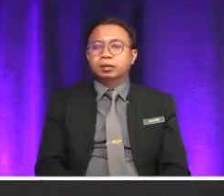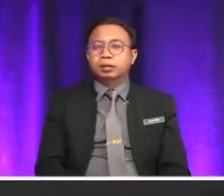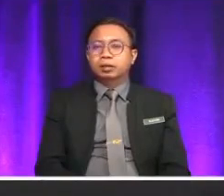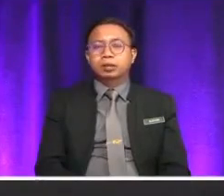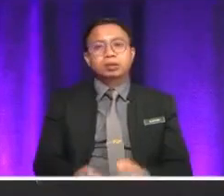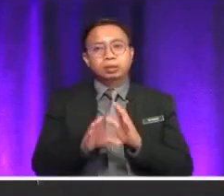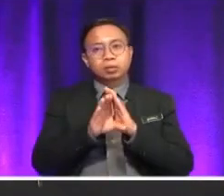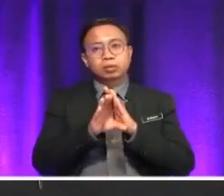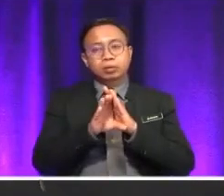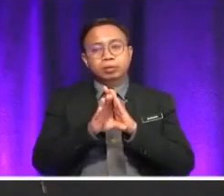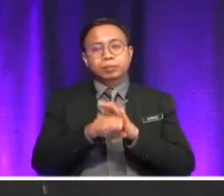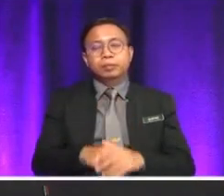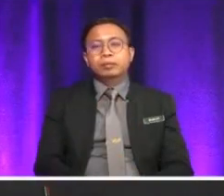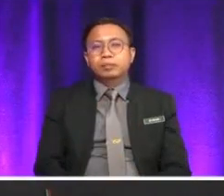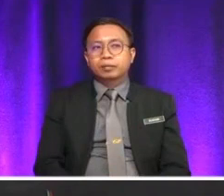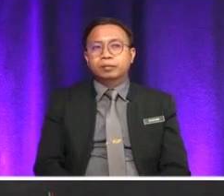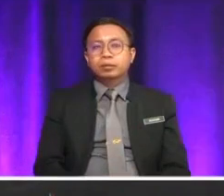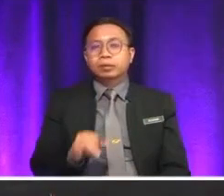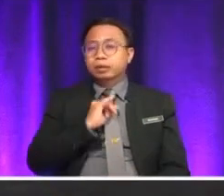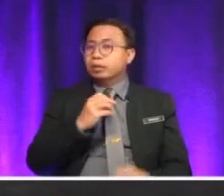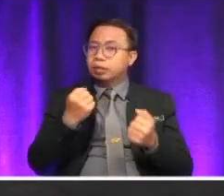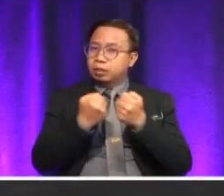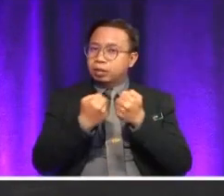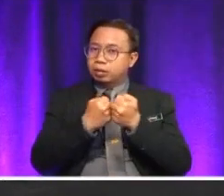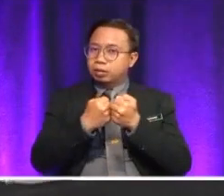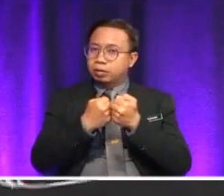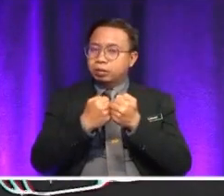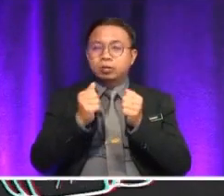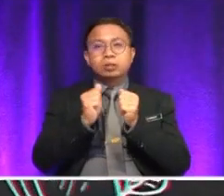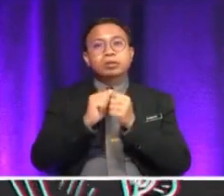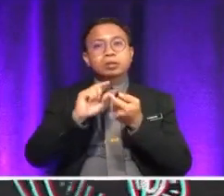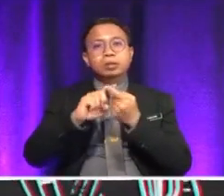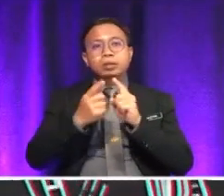contohlah, if saya bergaduh dengan kawan saya,